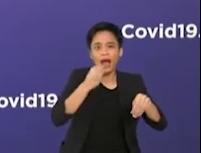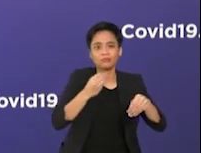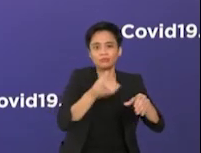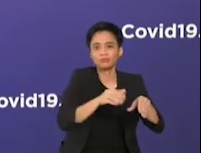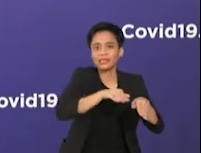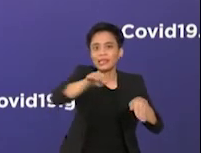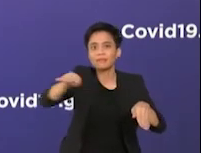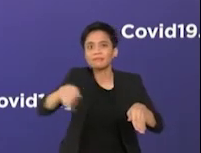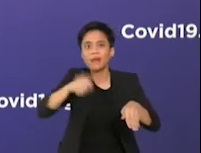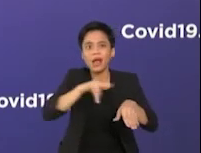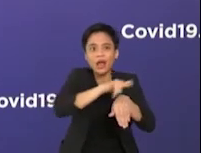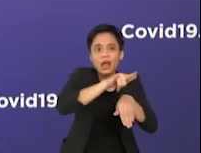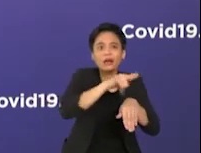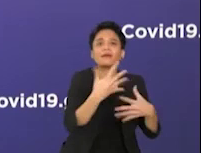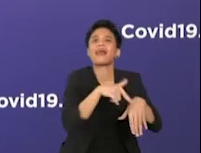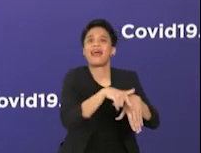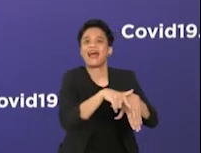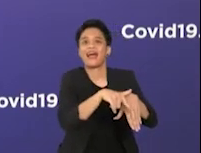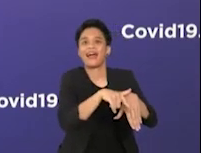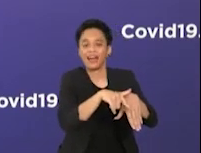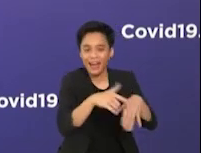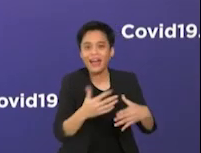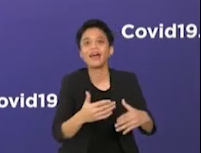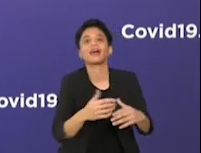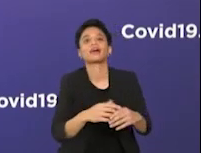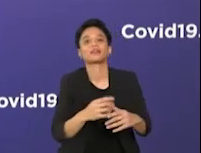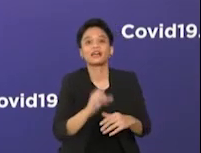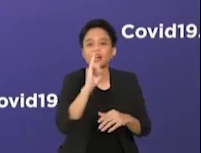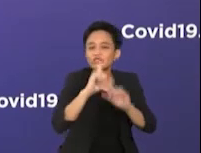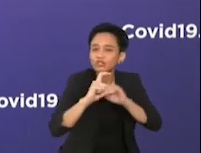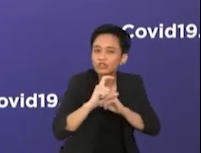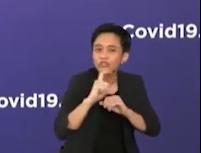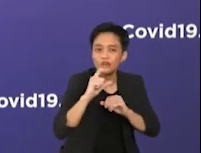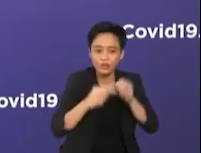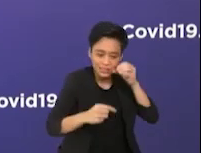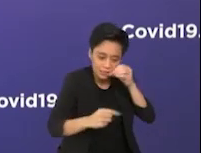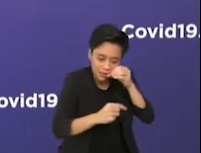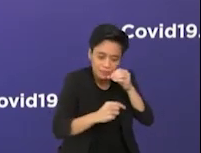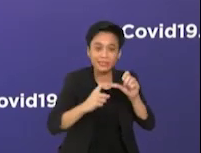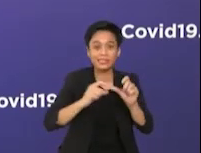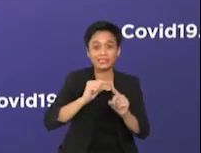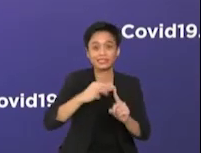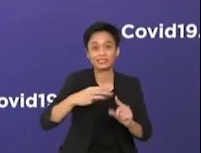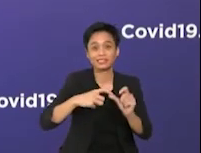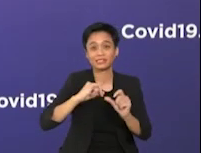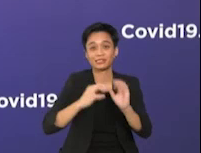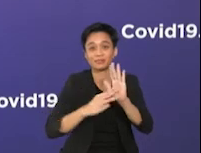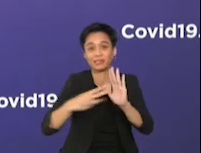akan bisa berjalan dengan lancar Salah satu dampaknya adalah pengiriman spesimen dari